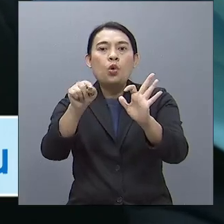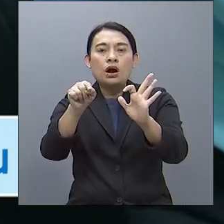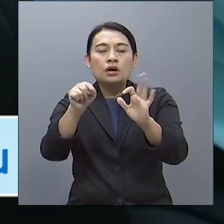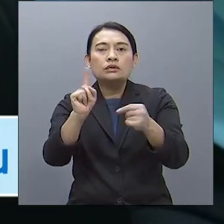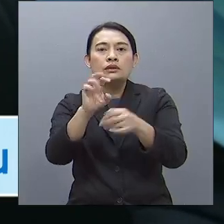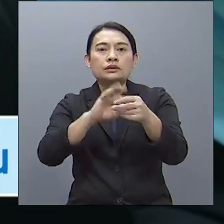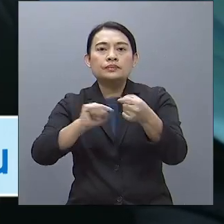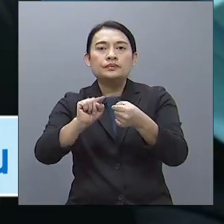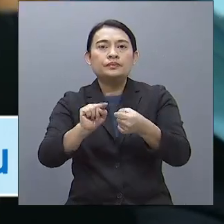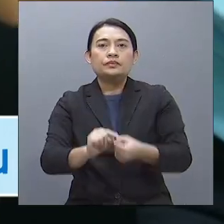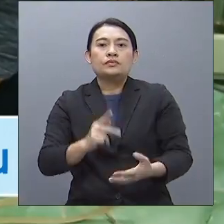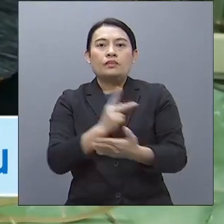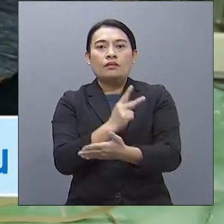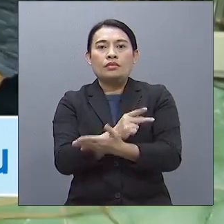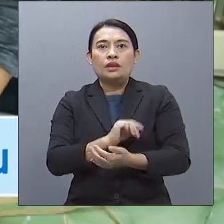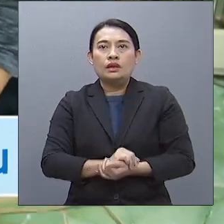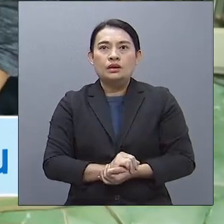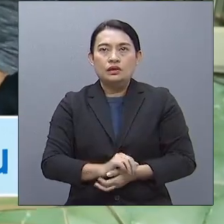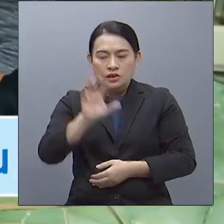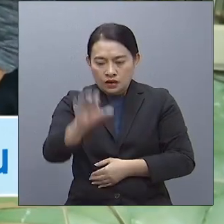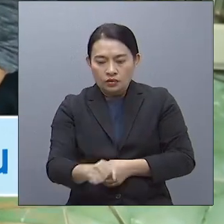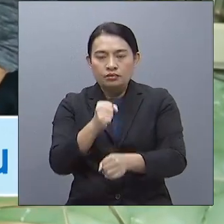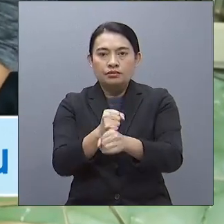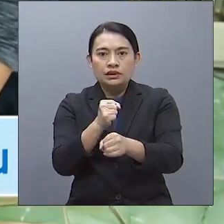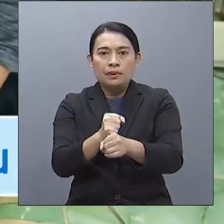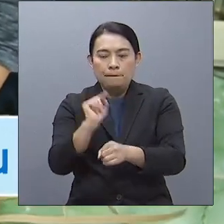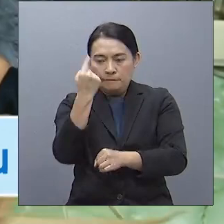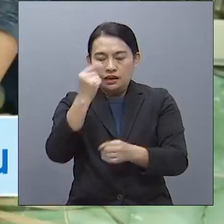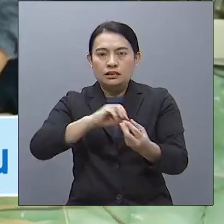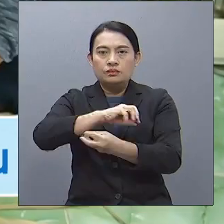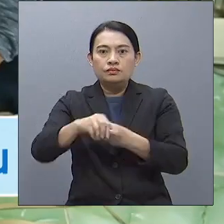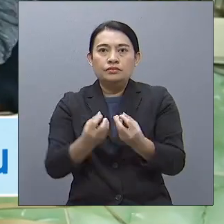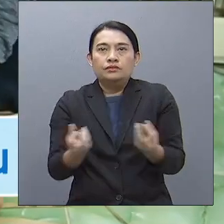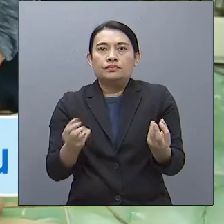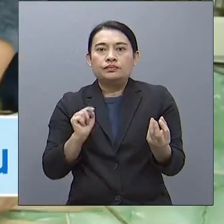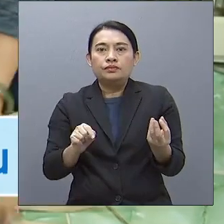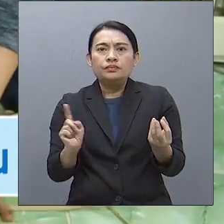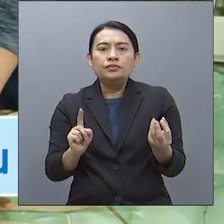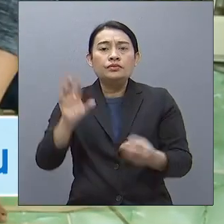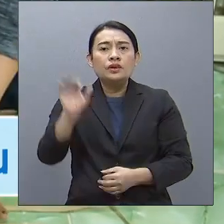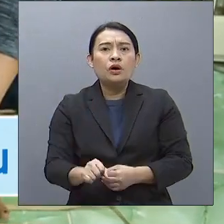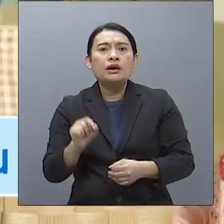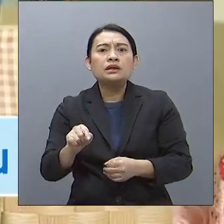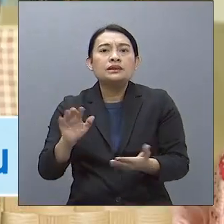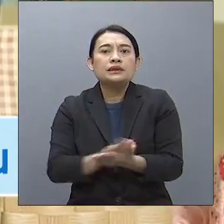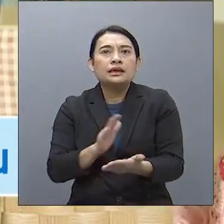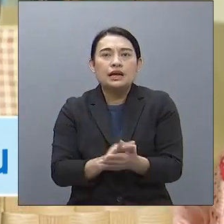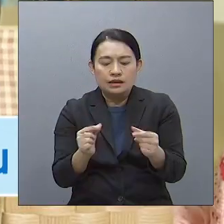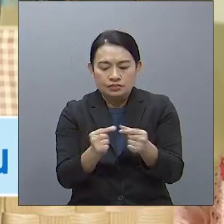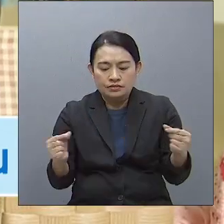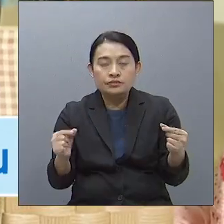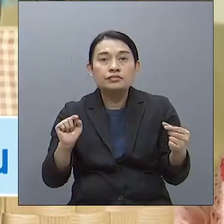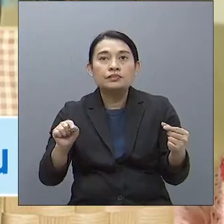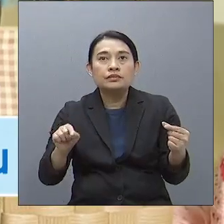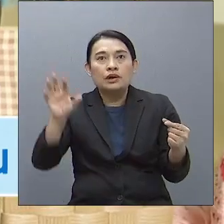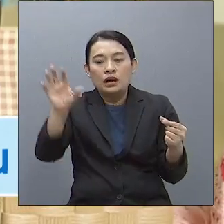ตภัณฑ์หรือผลิตผลที่เอามารีไซเคิลมารียูสแน่ๆเลยนะครับแต่จริงมันคือกระดาษเป็นเส้นเทปกระดาษจากพนักงานในโรงงานครับถึ